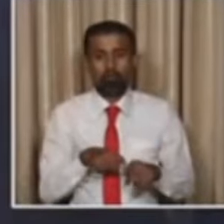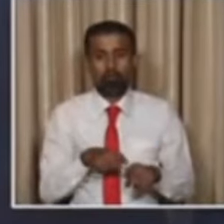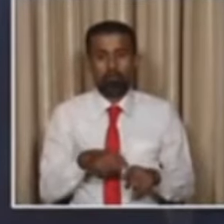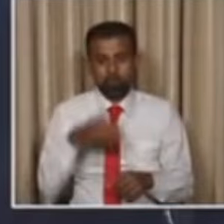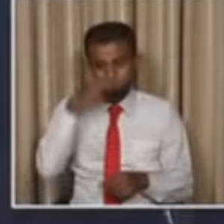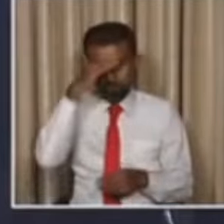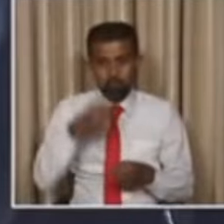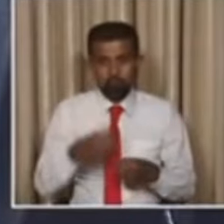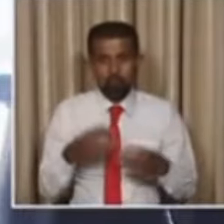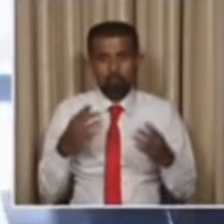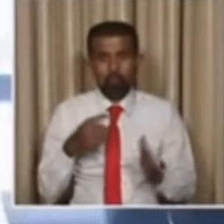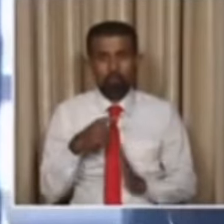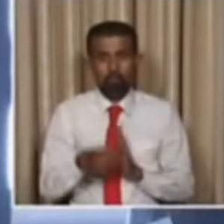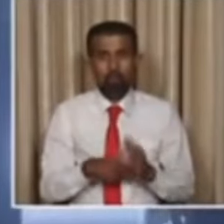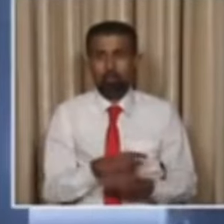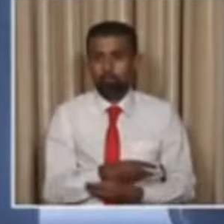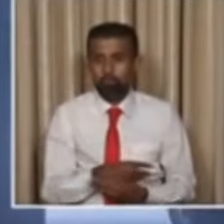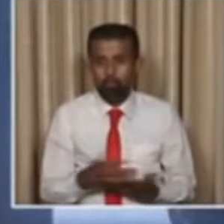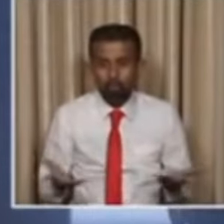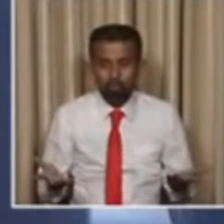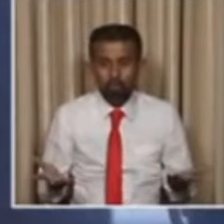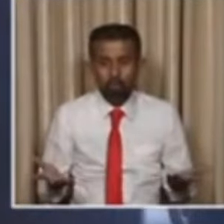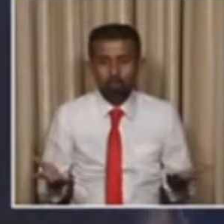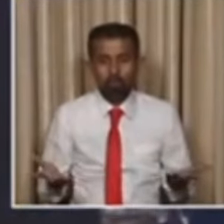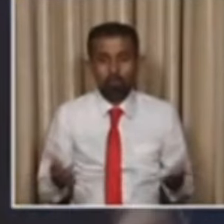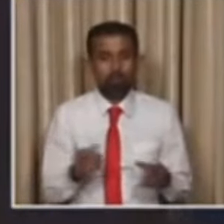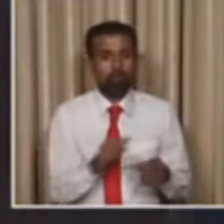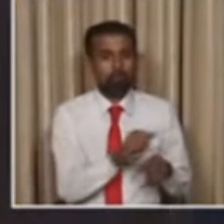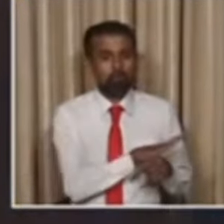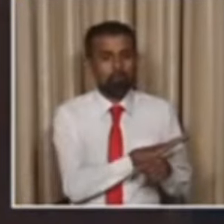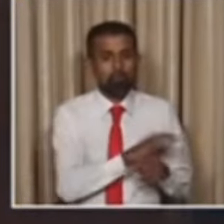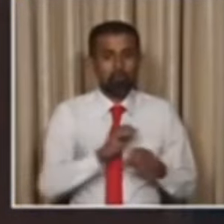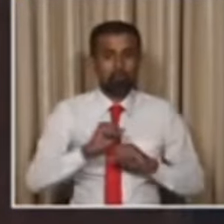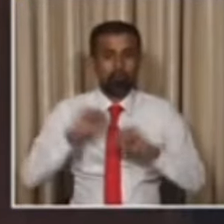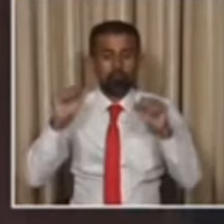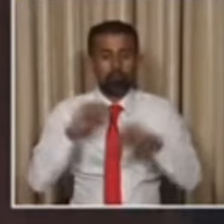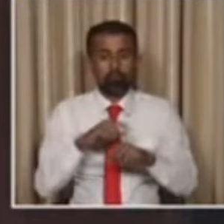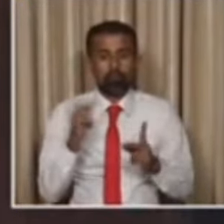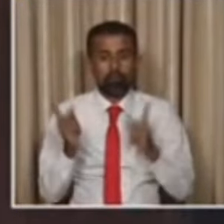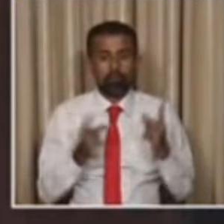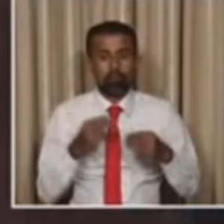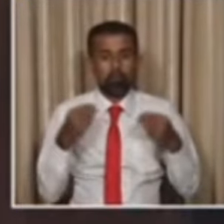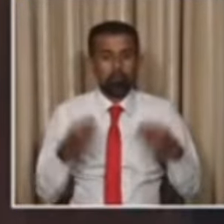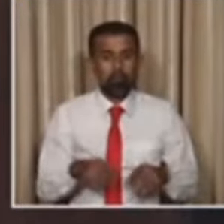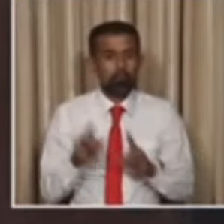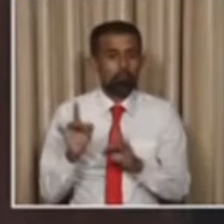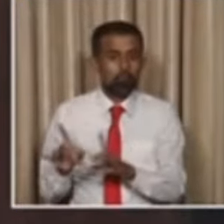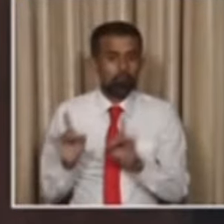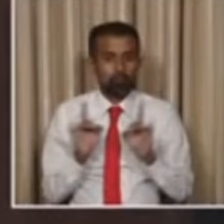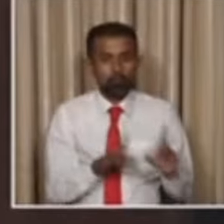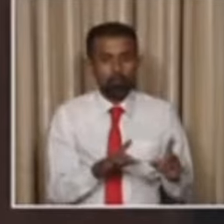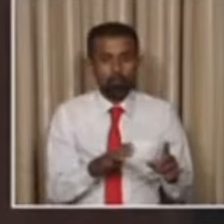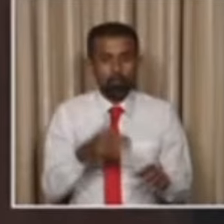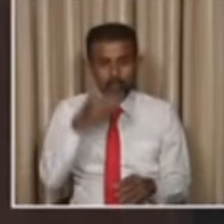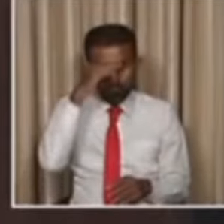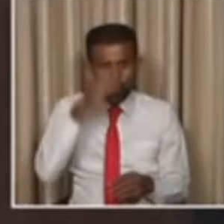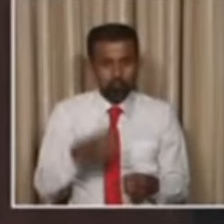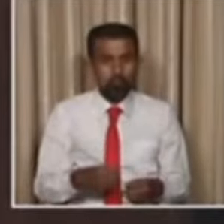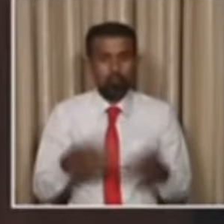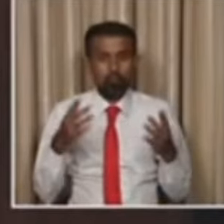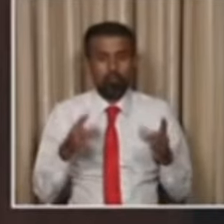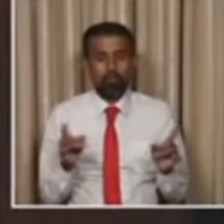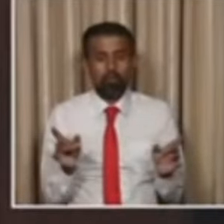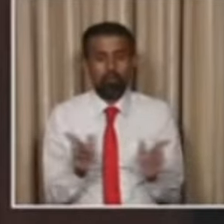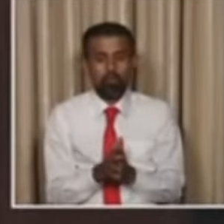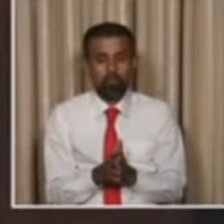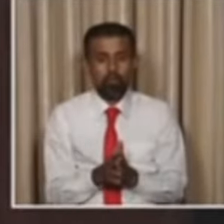එක්ක අපේ රටේ නන්නත්තාරලා ගියා. මේ කොවිඩ් කාලෙත් එක්ක වගේ මර්ගල කාලේ වගේ අපේ සංචාරක ව්‍යාපාරය කඩාවැටුණා වගේම මේ පාස්කු ප්‍රහාරෙත් එක්ක අපි මේ